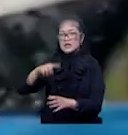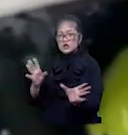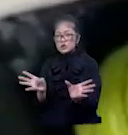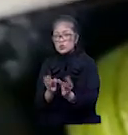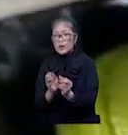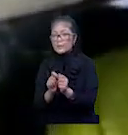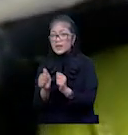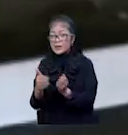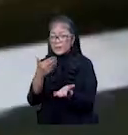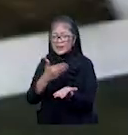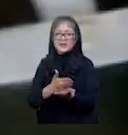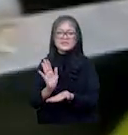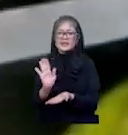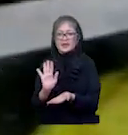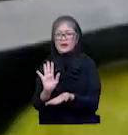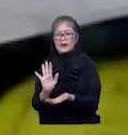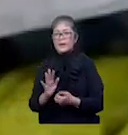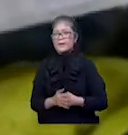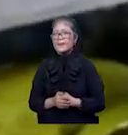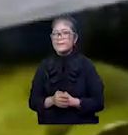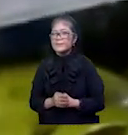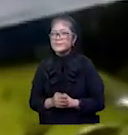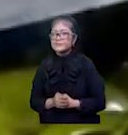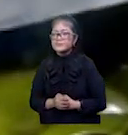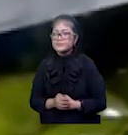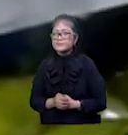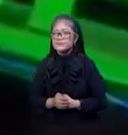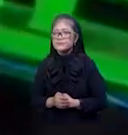pembelian. Dari Jakarta, Rian Rahman, iNews melaporkan.